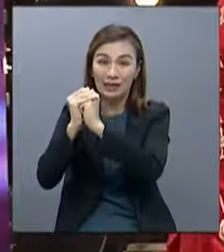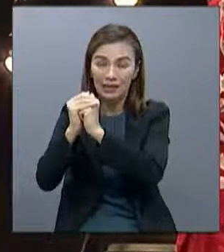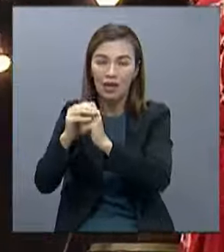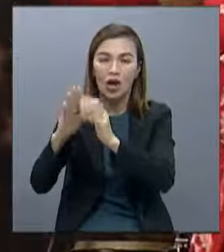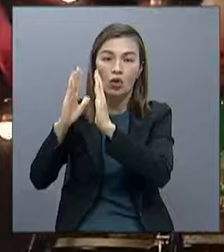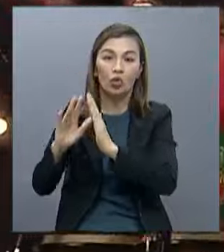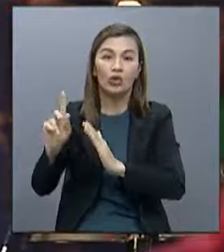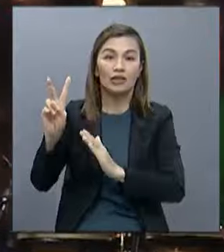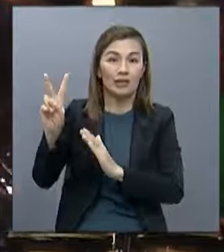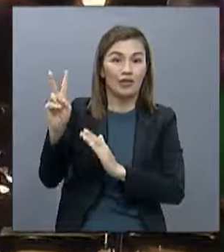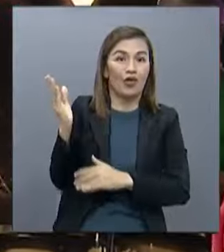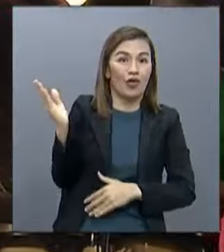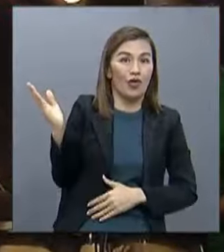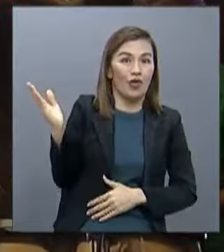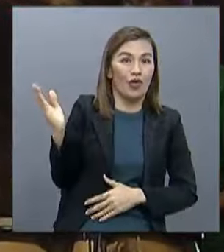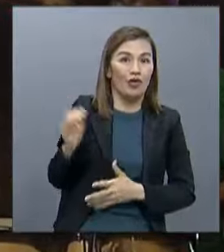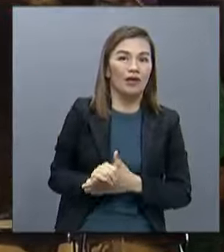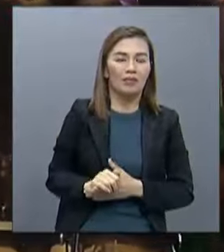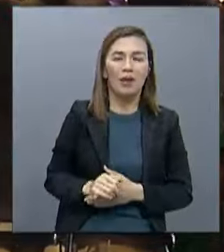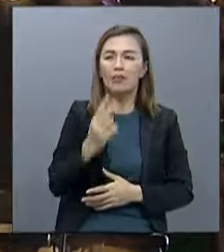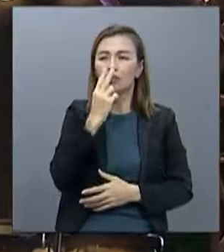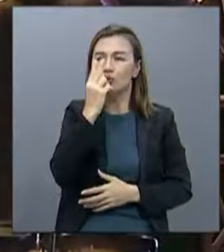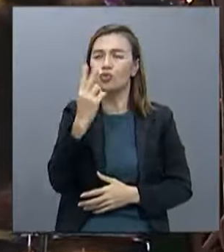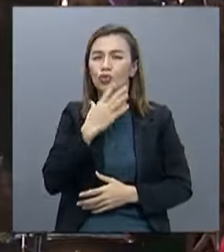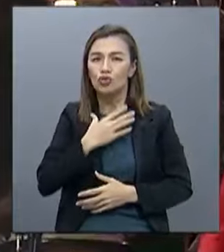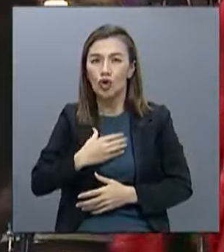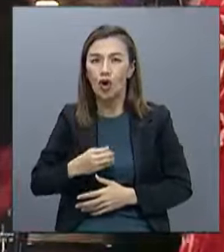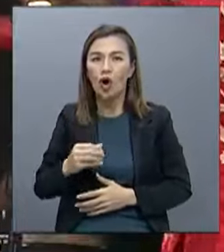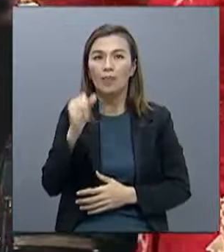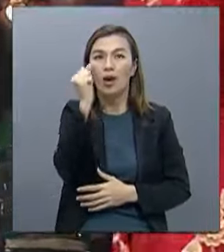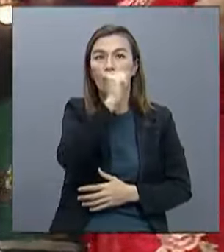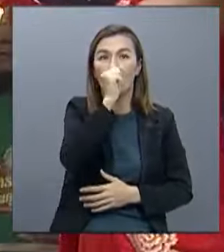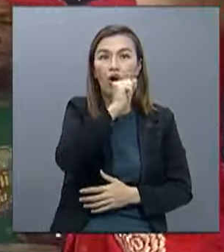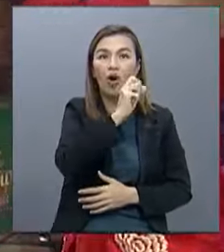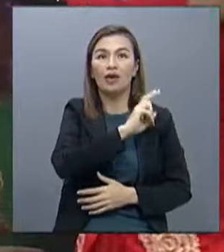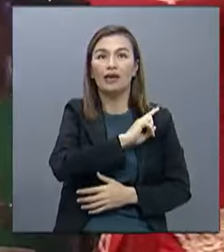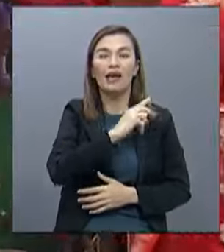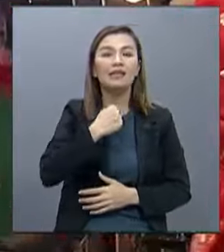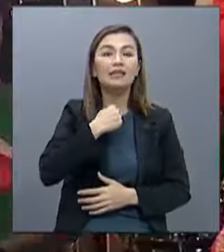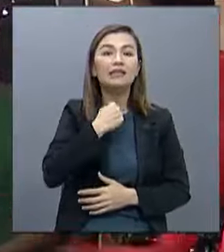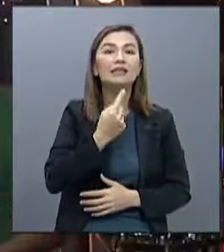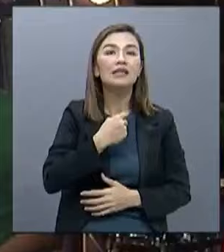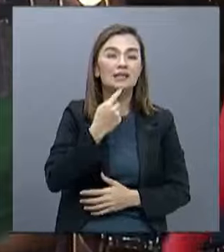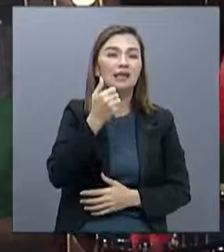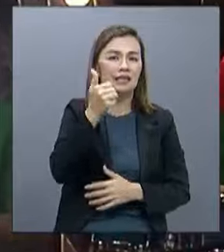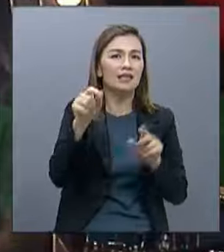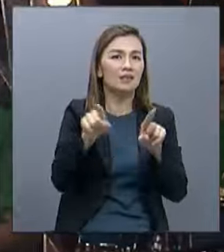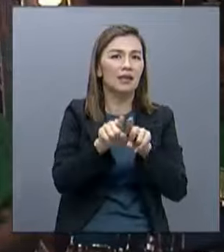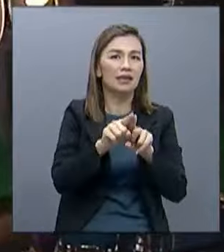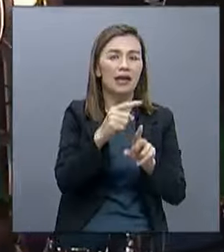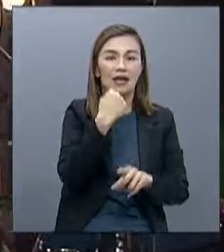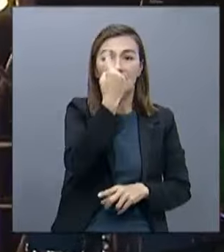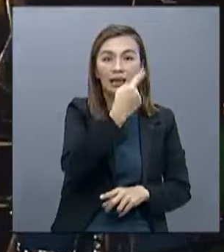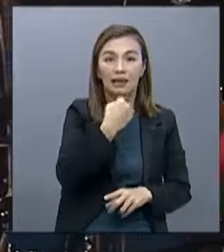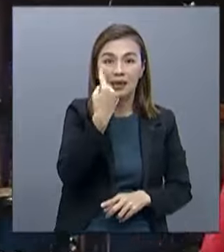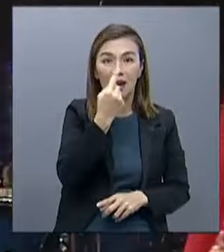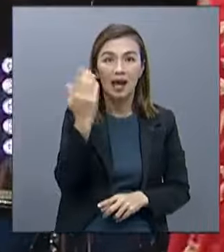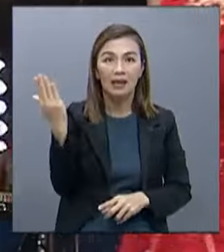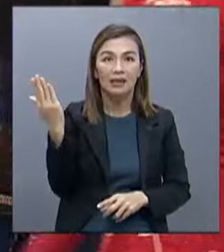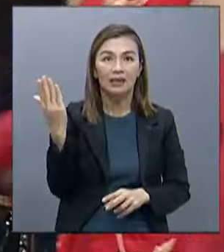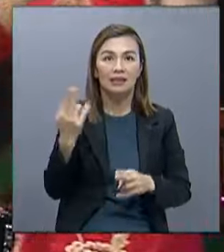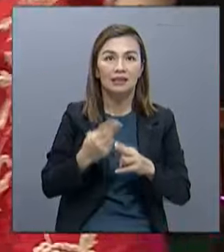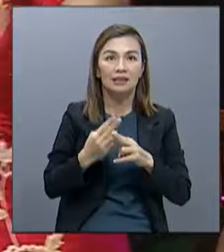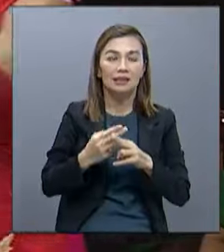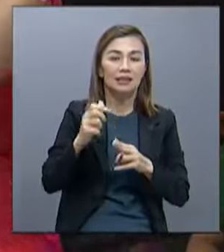ปินอีกคนที่เป็นทั้งแฟนเพลงและได้ก้าวเข้ามาเป็นนักร้องหญิงเสียงดีของเมืองไทยเป็นใครไปไม่ได้ครับนอกจากพี่อิ๋วพิม